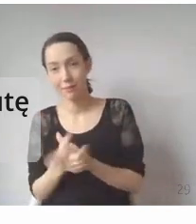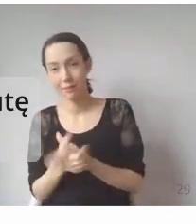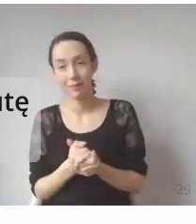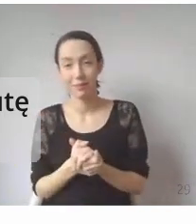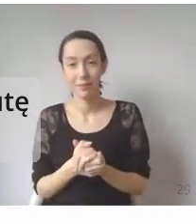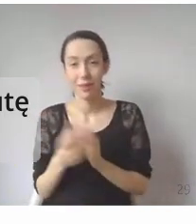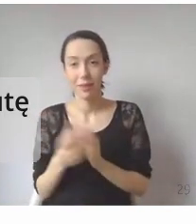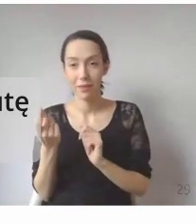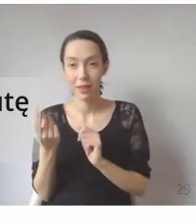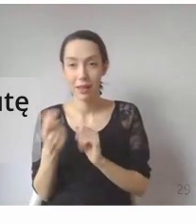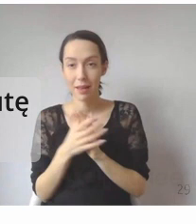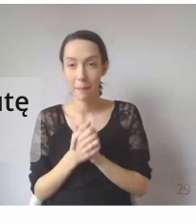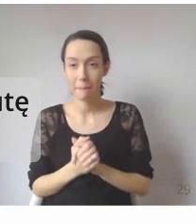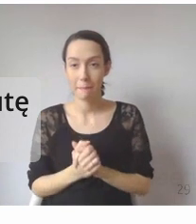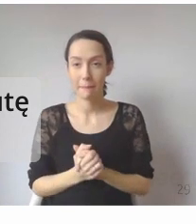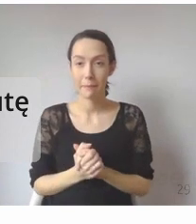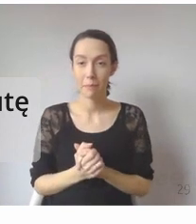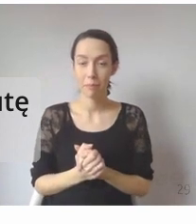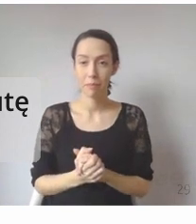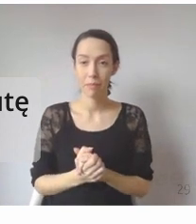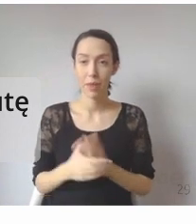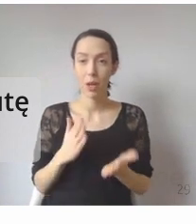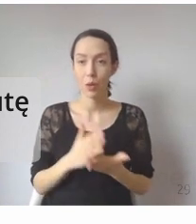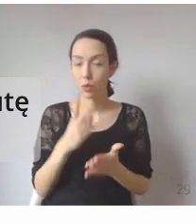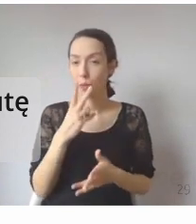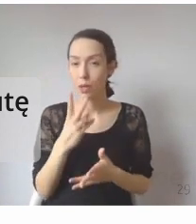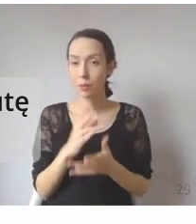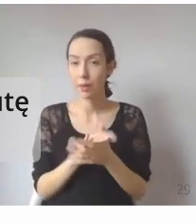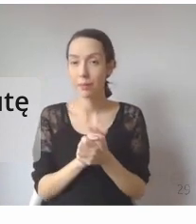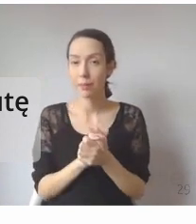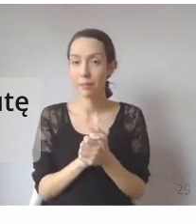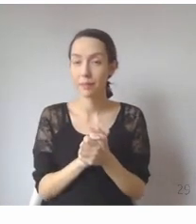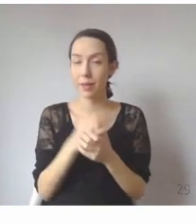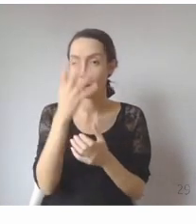Także dajcie mi dosłownie minutę i już zobaczymy, jak to będzie wyglądać.